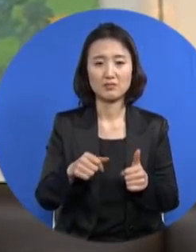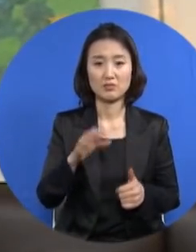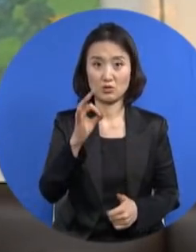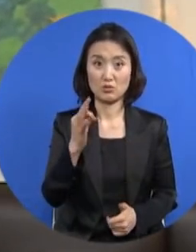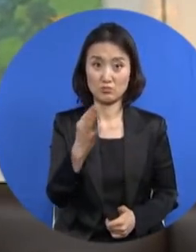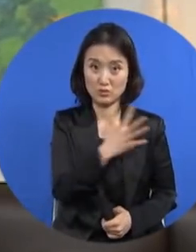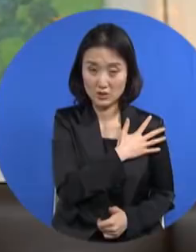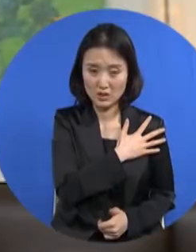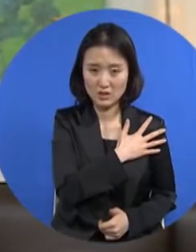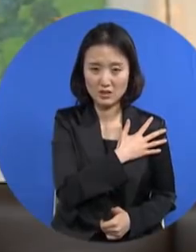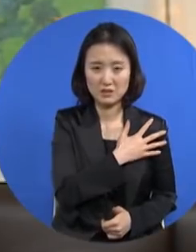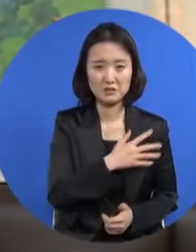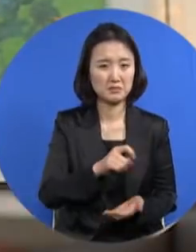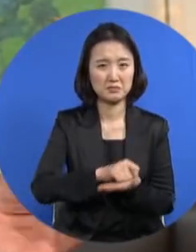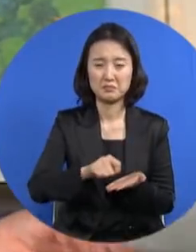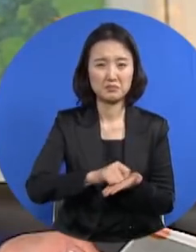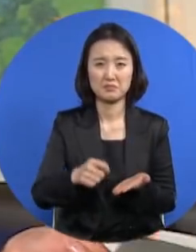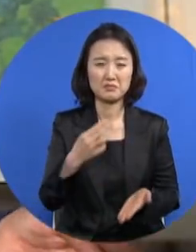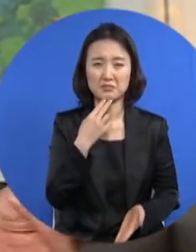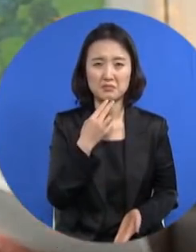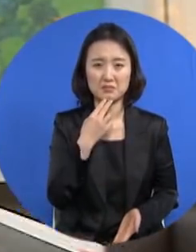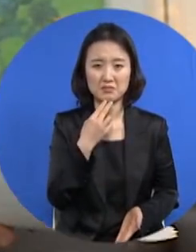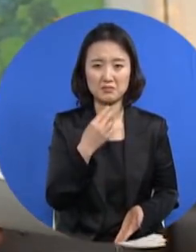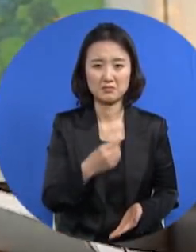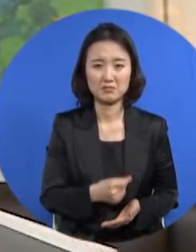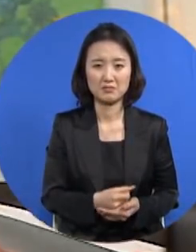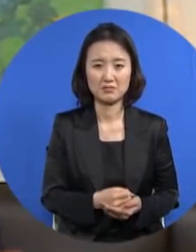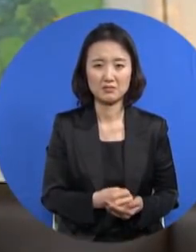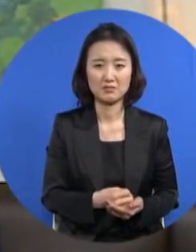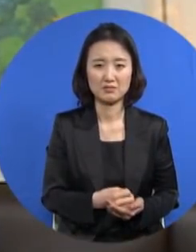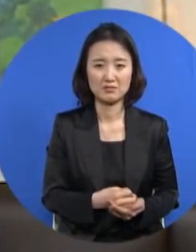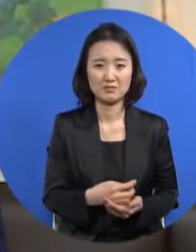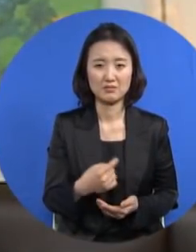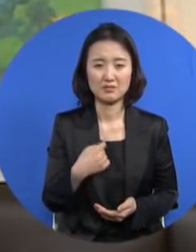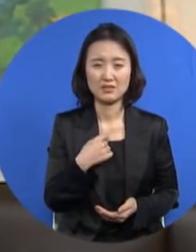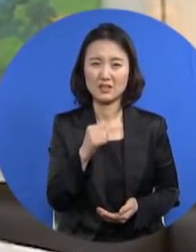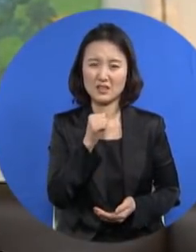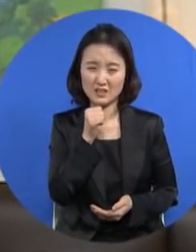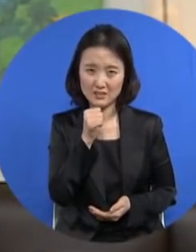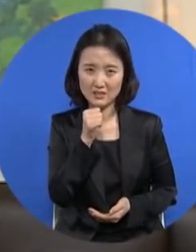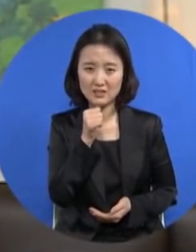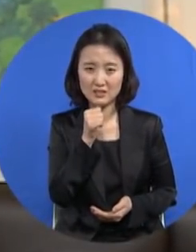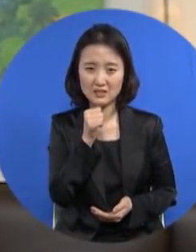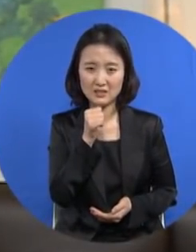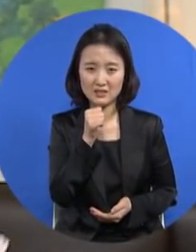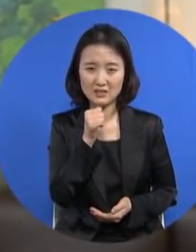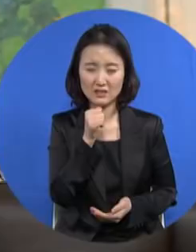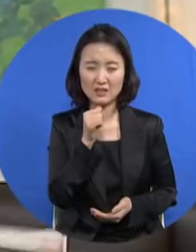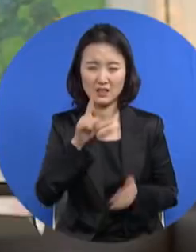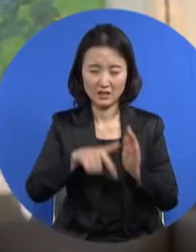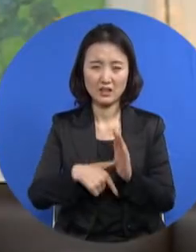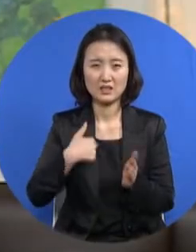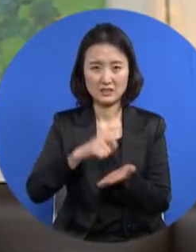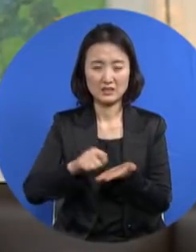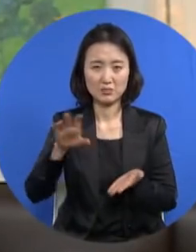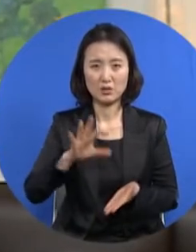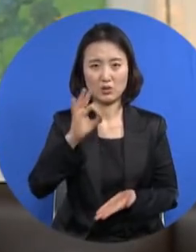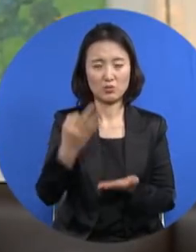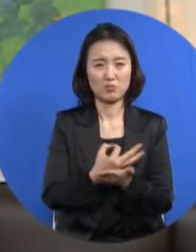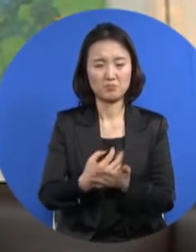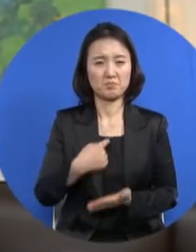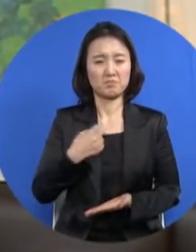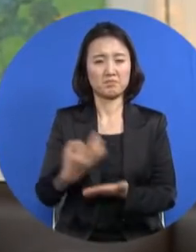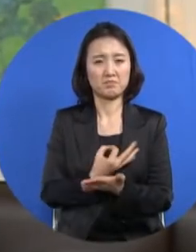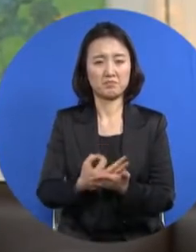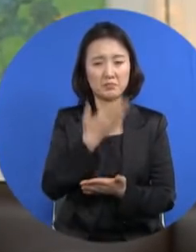많다? 이런 건 안 썼어요. 이런 건 사실 돈은 제가 그렇게 찌질하고 힘들었을 때 쓴 리스트이지만 돈은 내가 벌어야 되겠다는